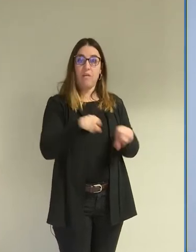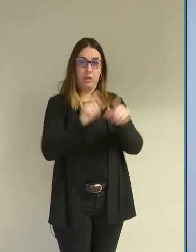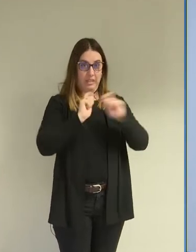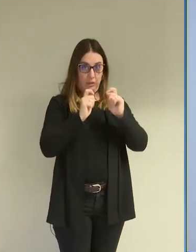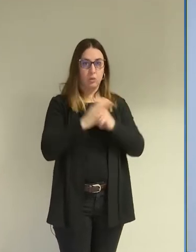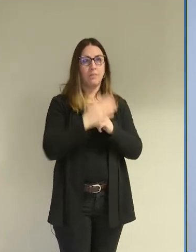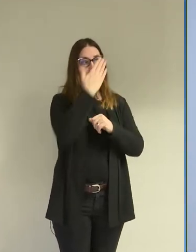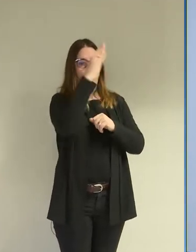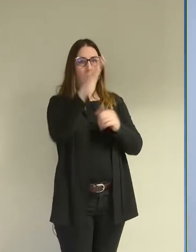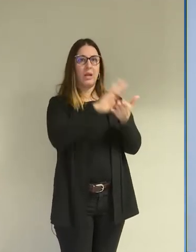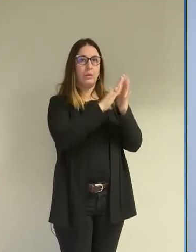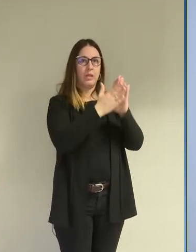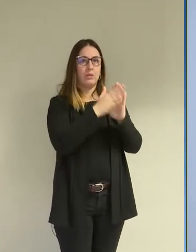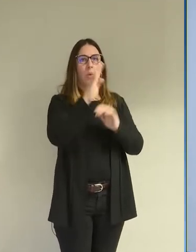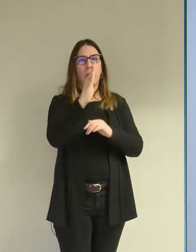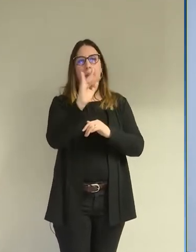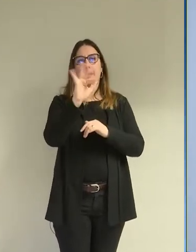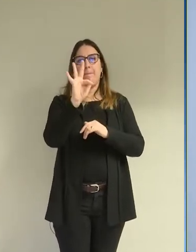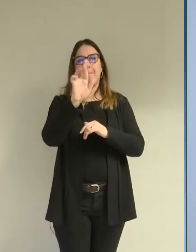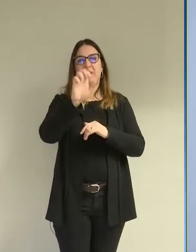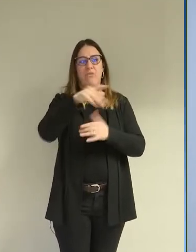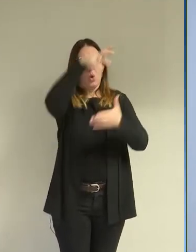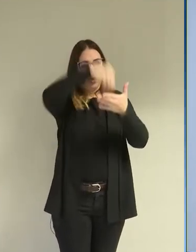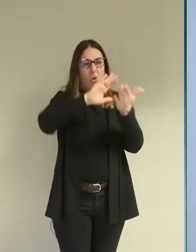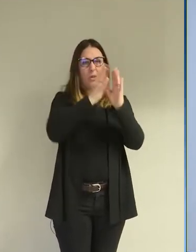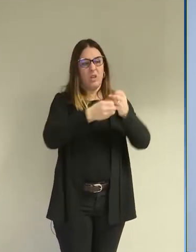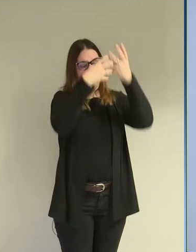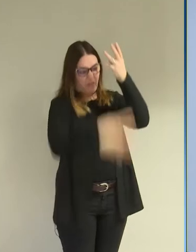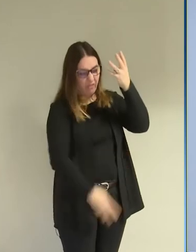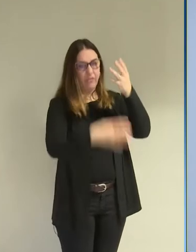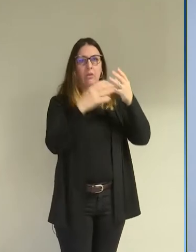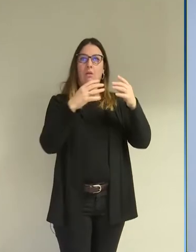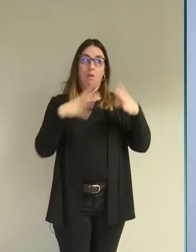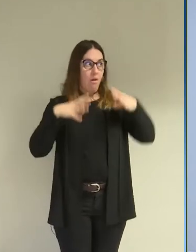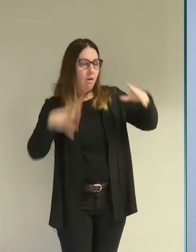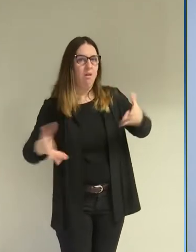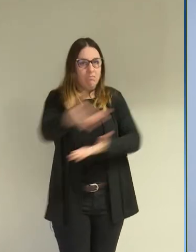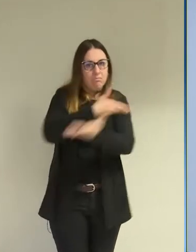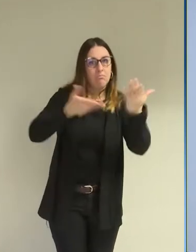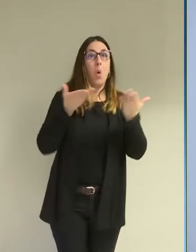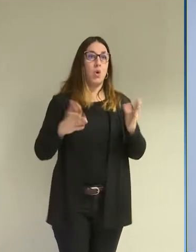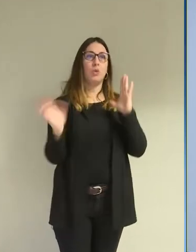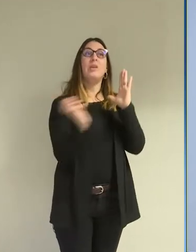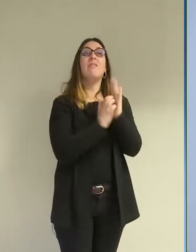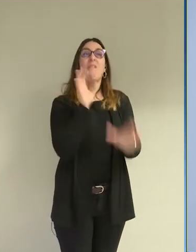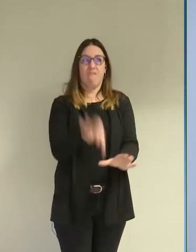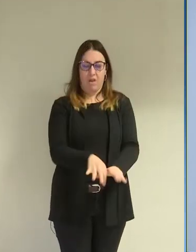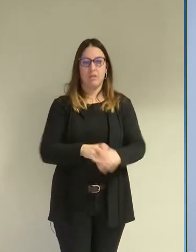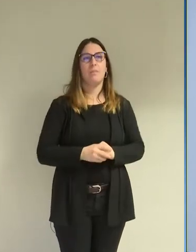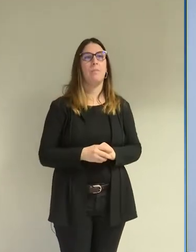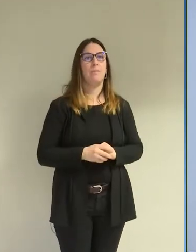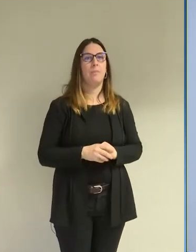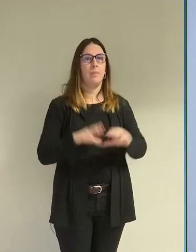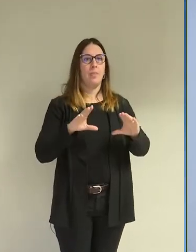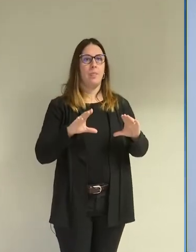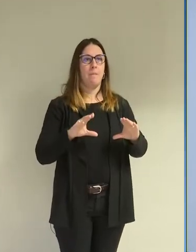bifurk et ses treize associations élément central et attracteur de tous les publics qui fera aussi l'objet d'une délibération aujourd'hui avec la plage de